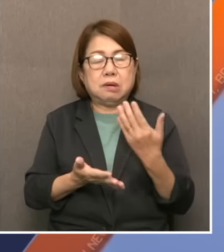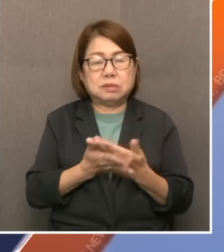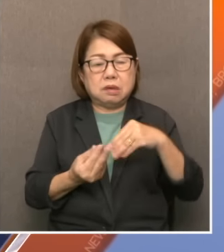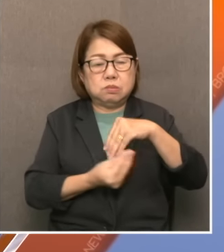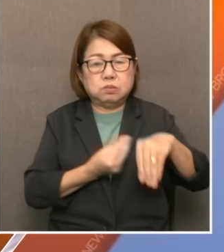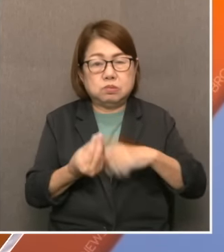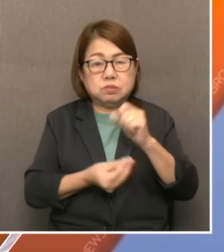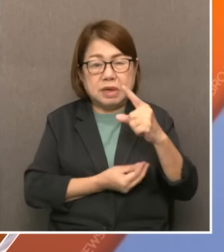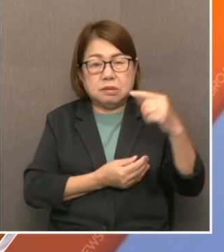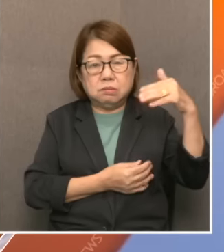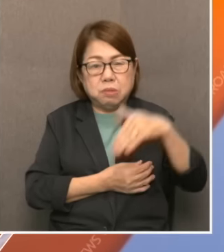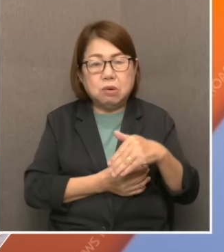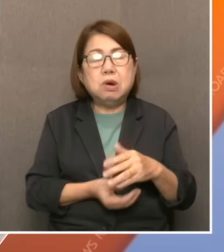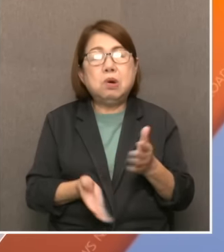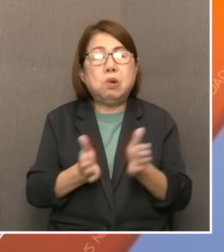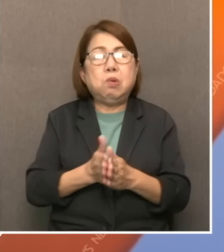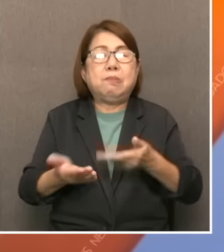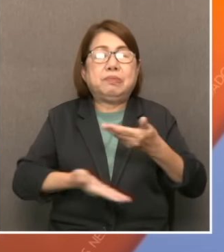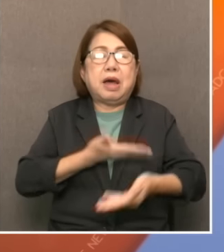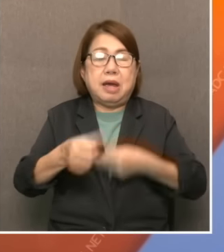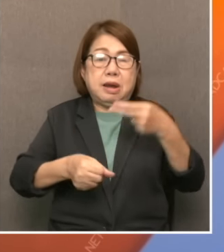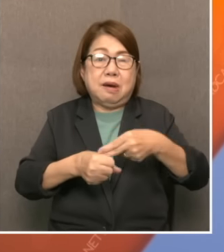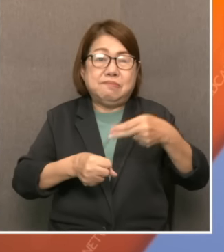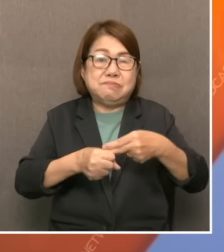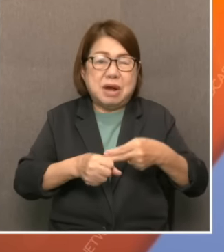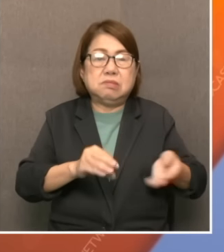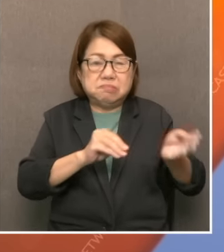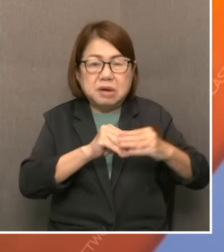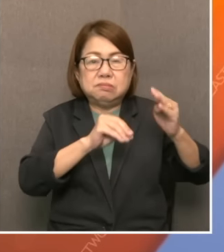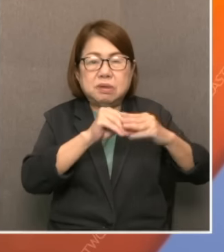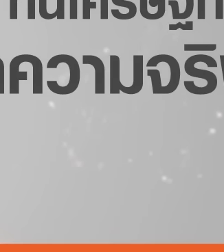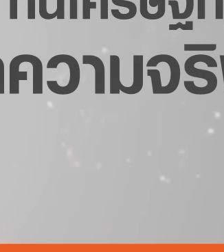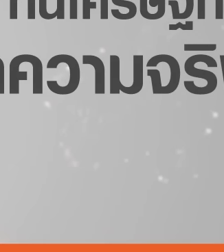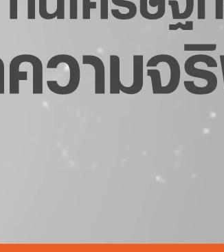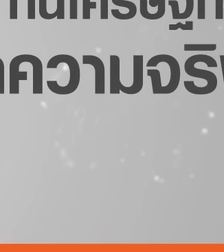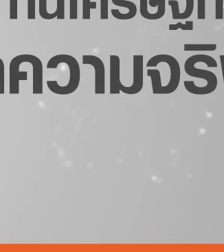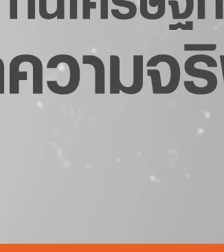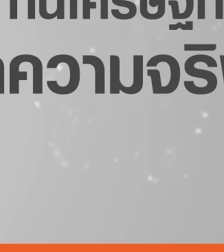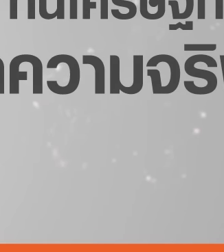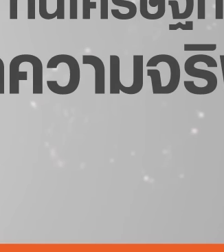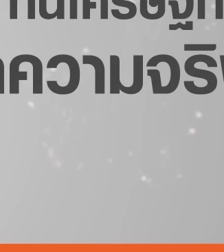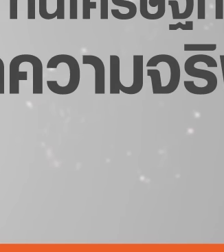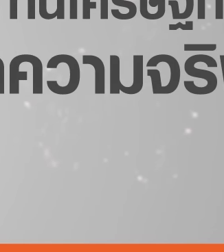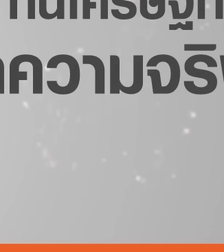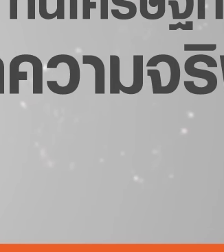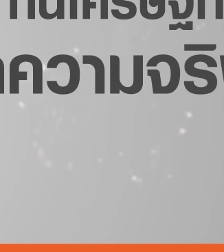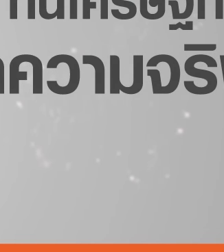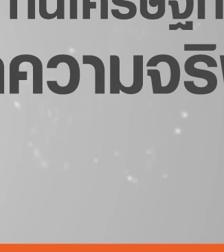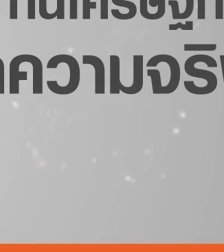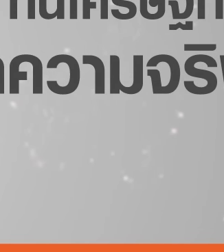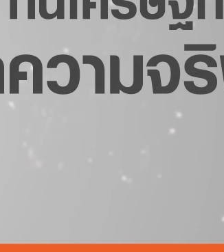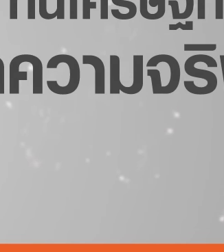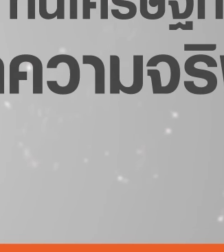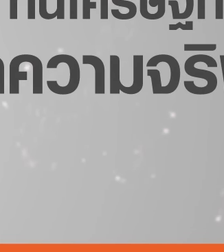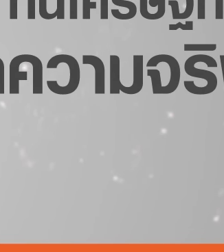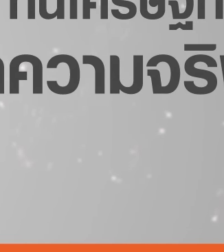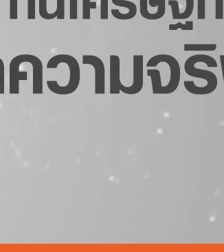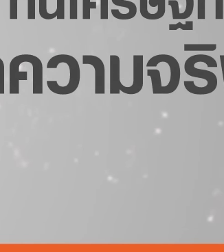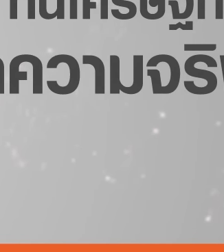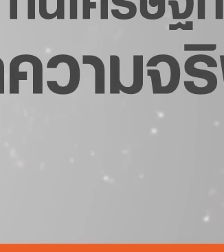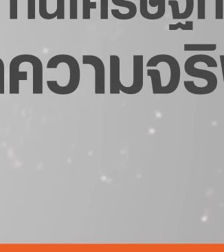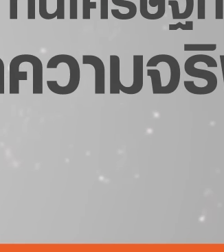มีแนวโน้มสูงขึ้นเช่นเดียวกับราคาทองคำนั่นเองครับพี่ซ่าค่าขอบคุณค่ะคุณนิวขอบคุณที่ติดตามรับชมรายการ TNNนวสข่าว